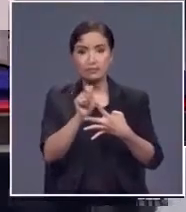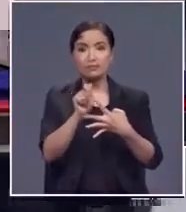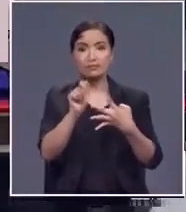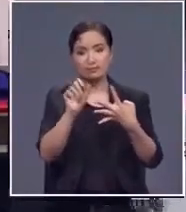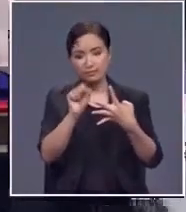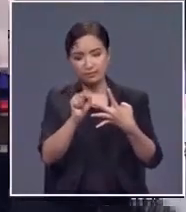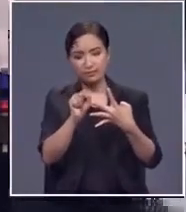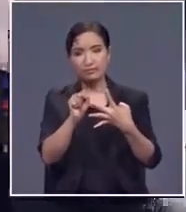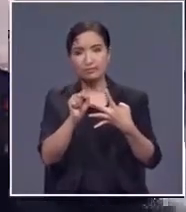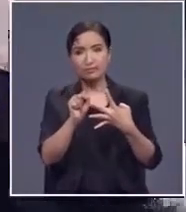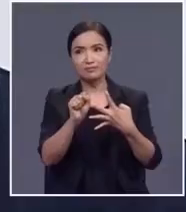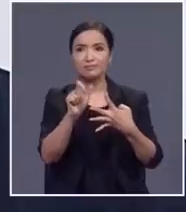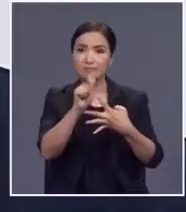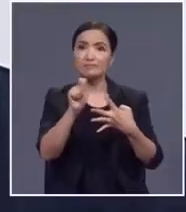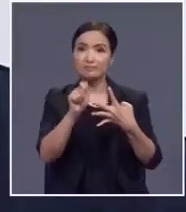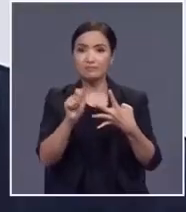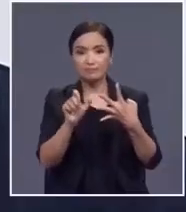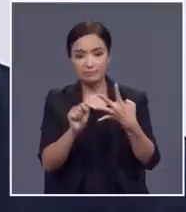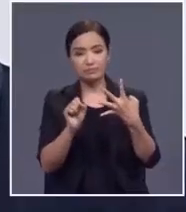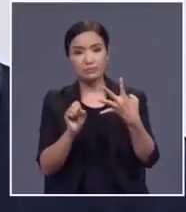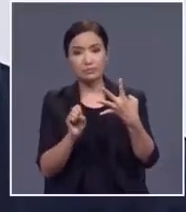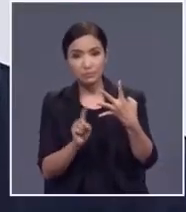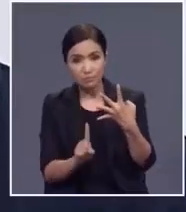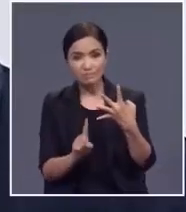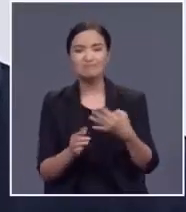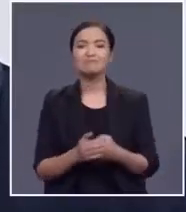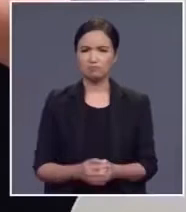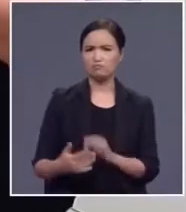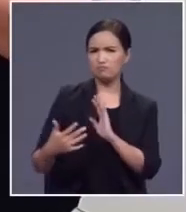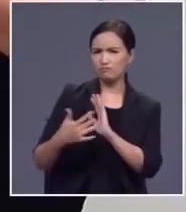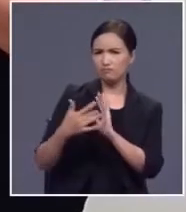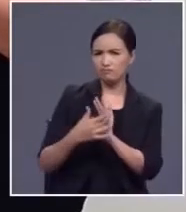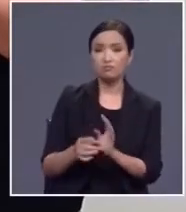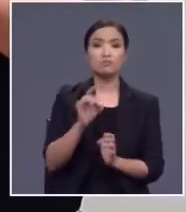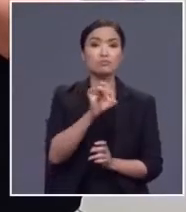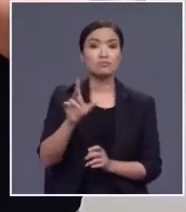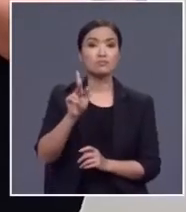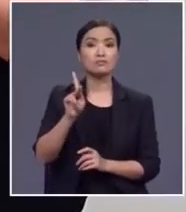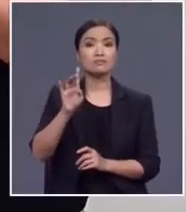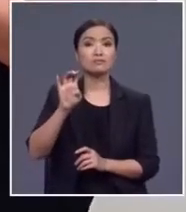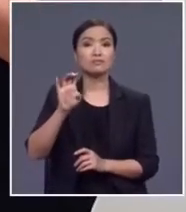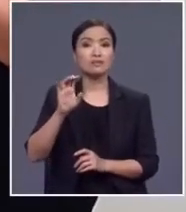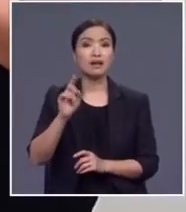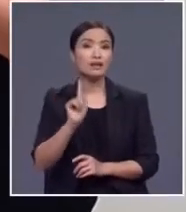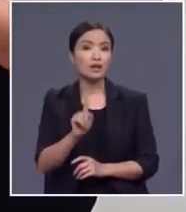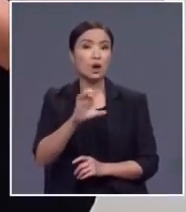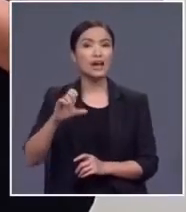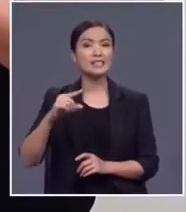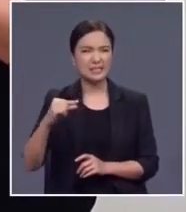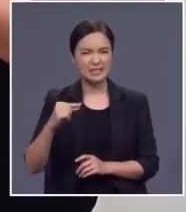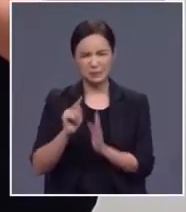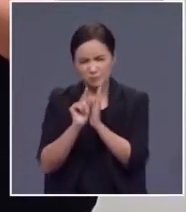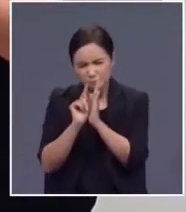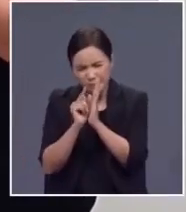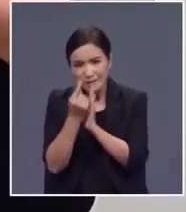ใช้เทคโนโลยี1ลำแสงเนี่ยใช้เทคโนโลยีแบบ100กิกเลยโดยที่เราใช้เทคโนโลยี100กิกะบิตต่อวินาทีนะฮะ